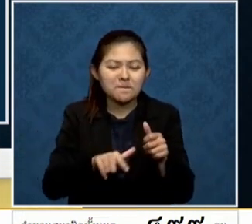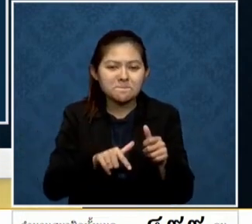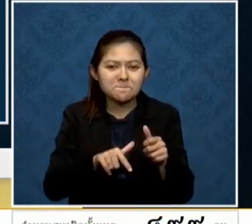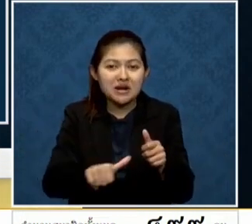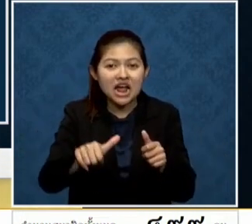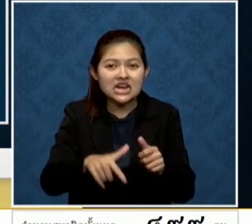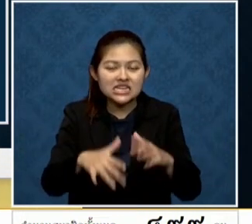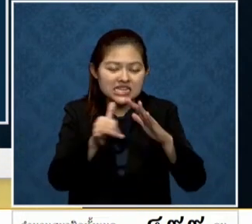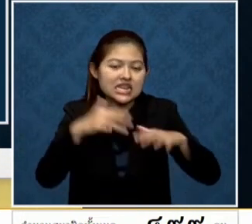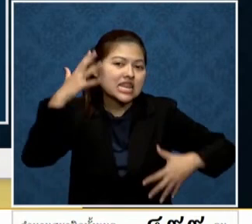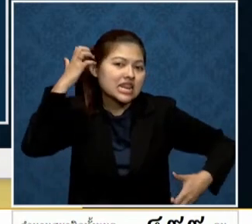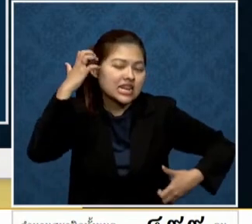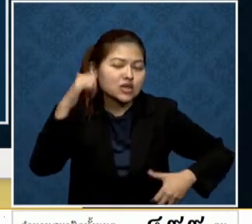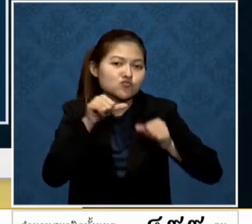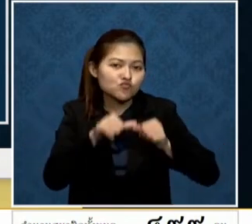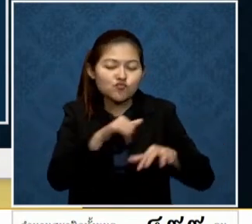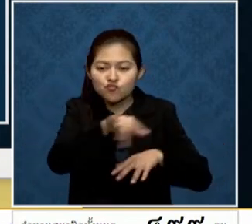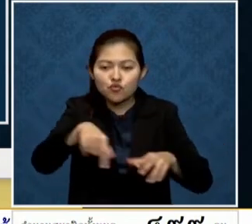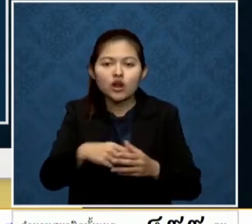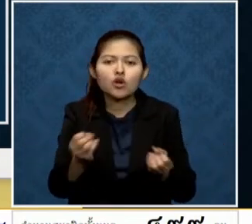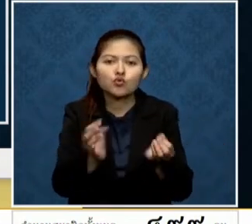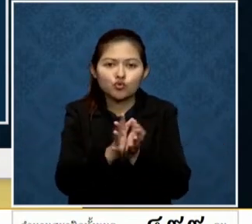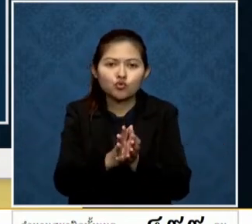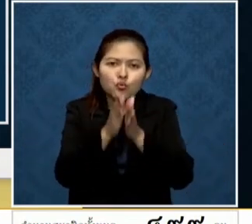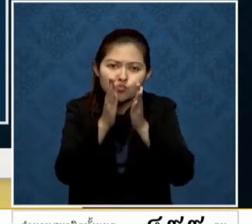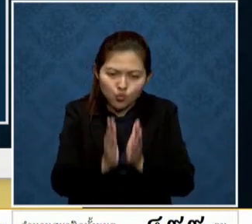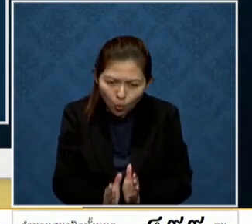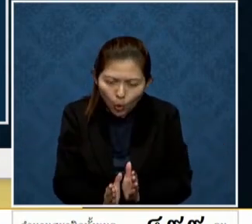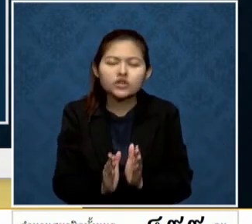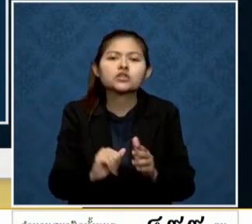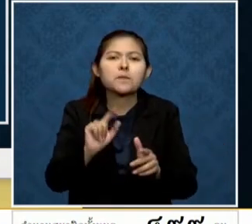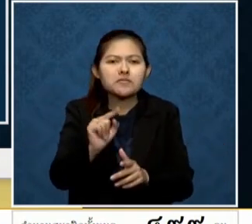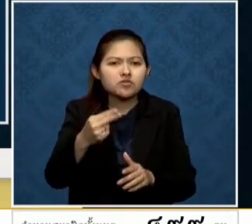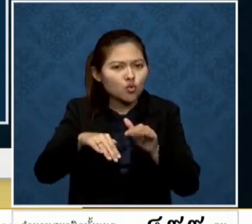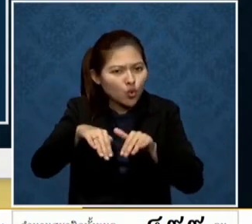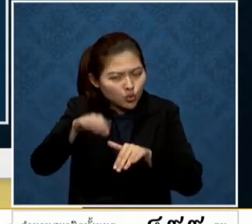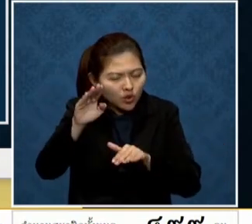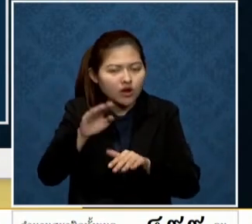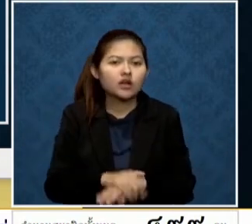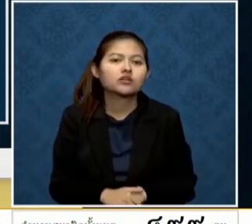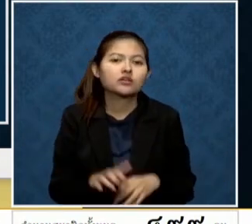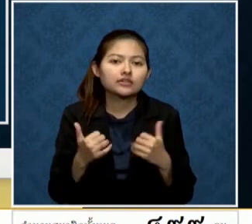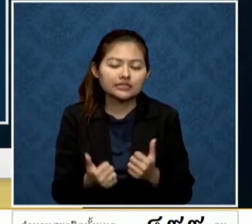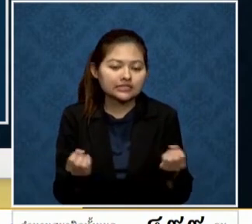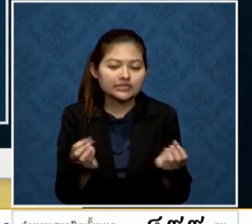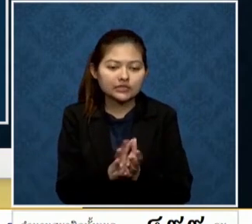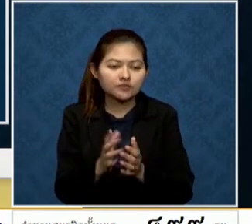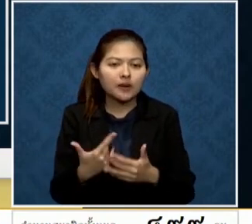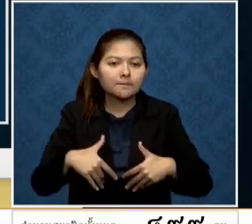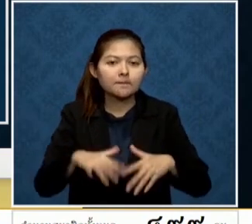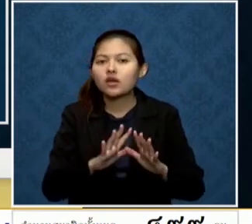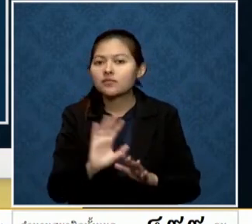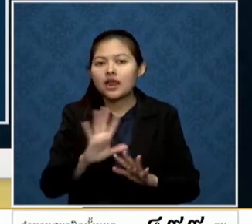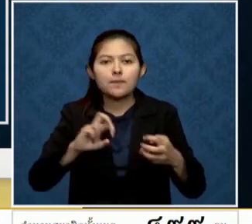แล้วนั่นหมายถึงว่าจะมีผลกระทบต่อผู้คนนับหมื่นคนนะคะดิฉันเลยมองว่าเรื่องนี้เป็นเรื่องที่ใหญ่แล้วเราปล่อยไวแบบนี้ไม่ได้นะคะ